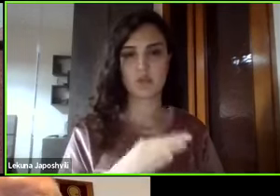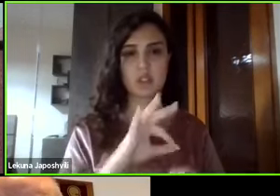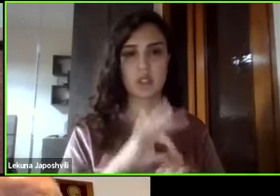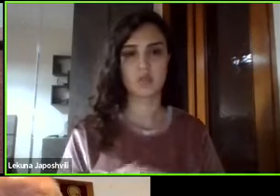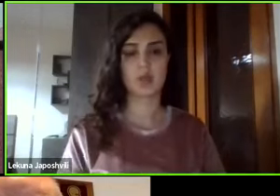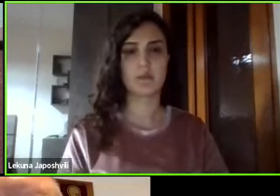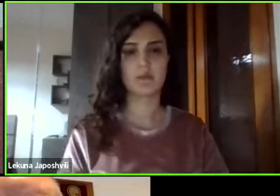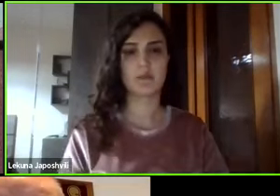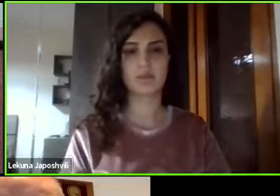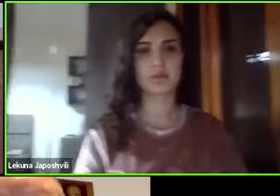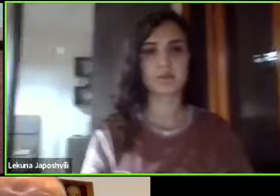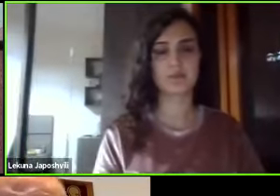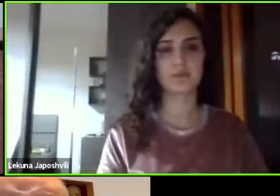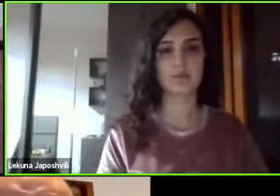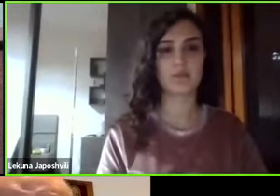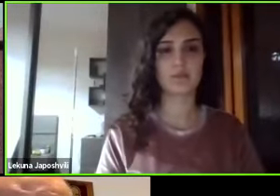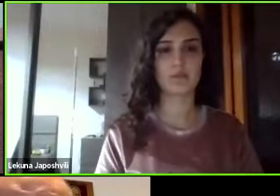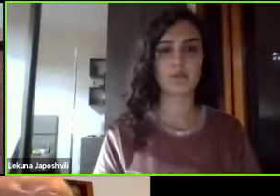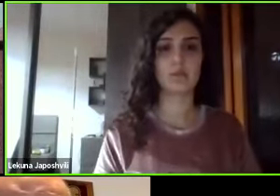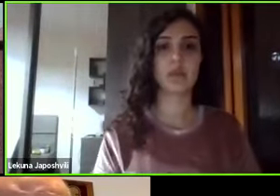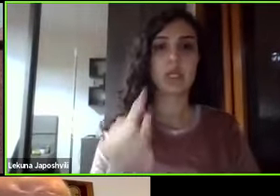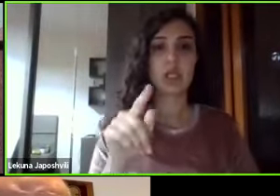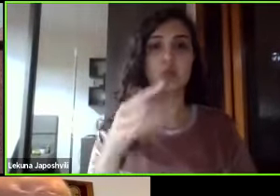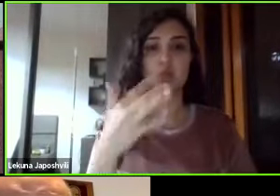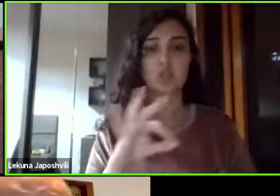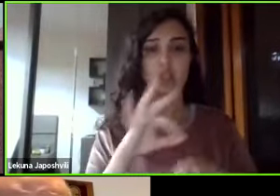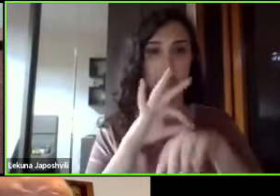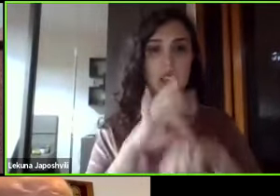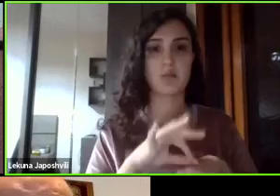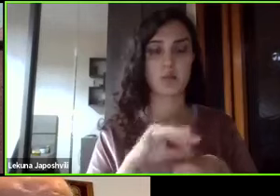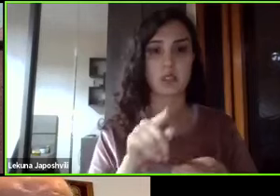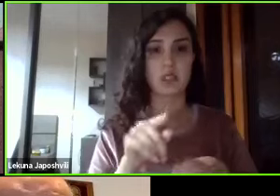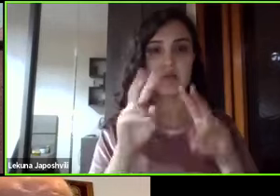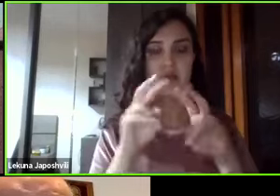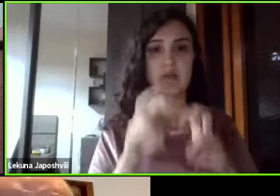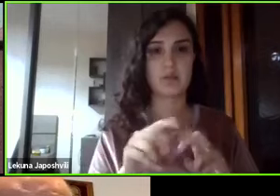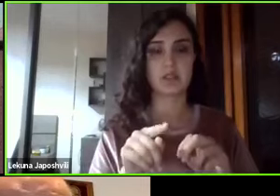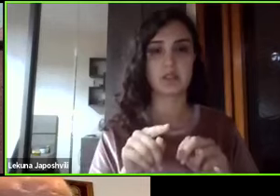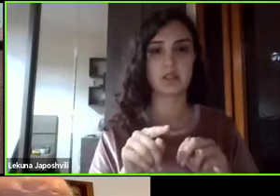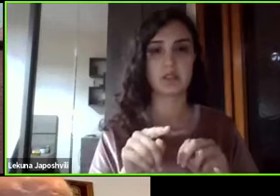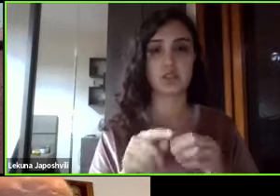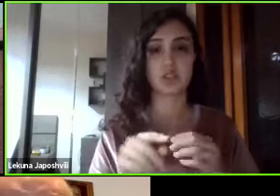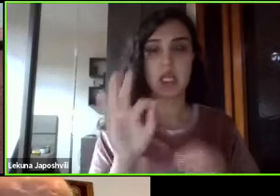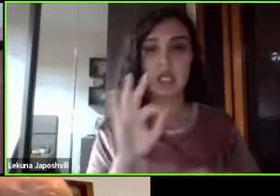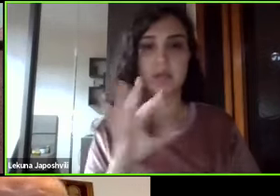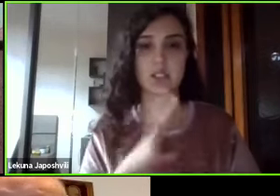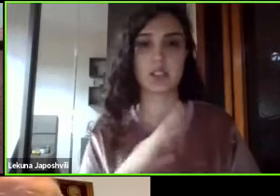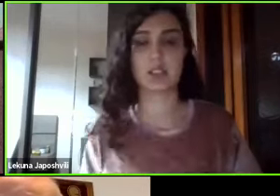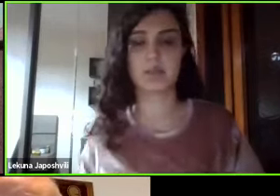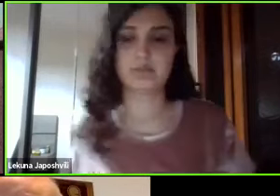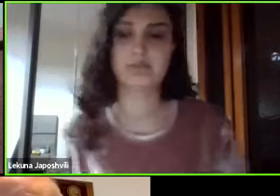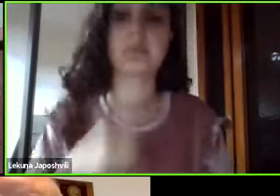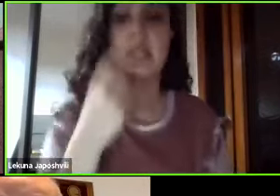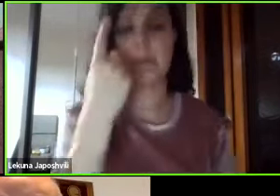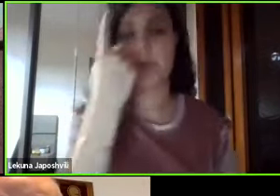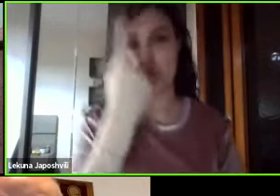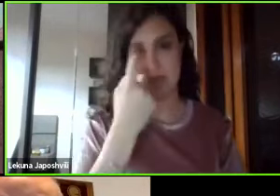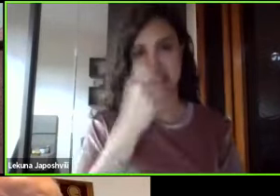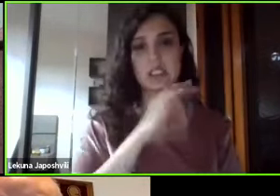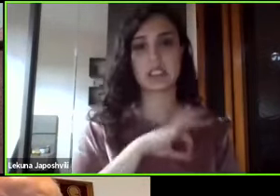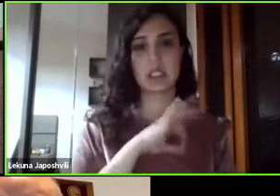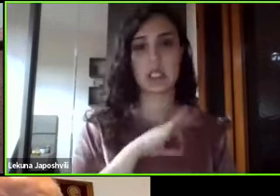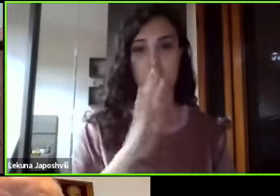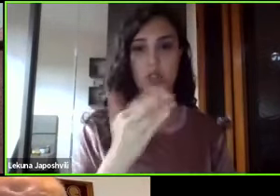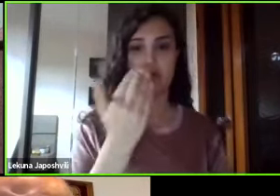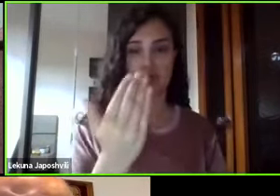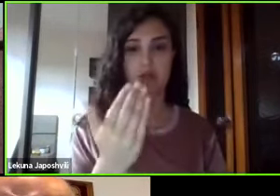ეს ამ კვლევათა ნაწილი და ეს უკვე ჩატარებული კვლევების შესახებაც ინფორმაცია სასარგებლო იქნება